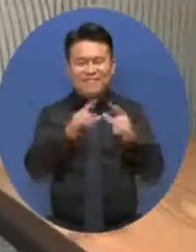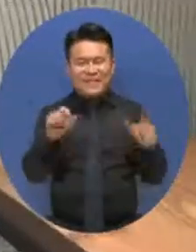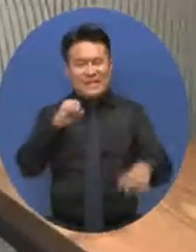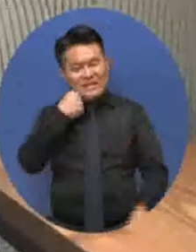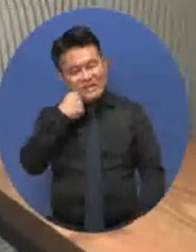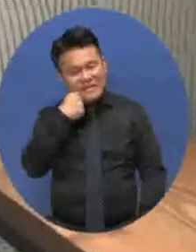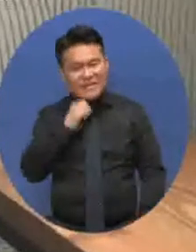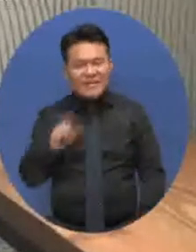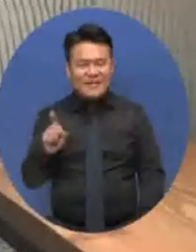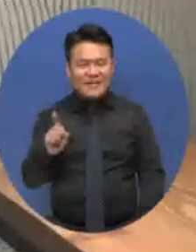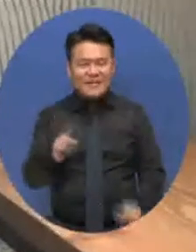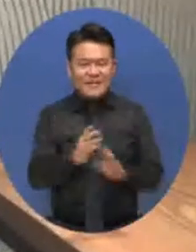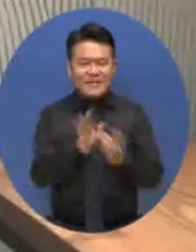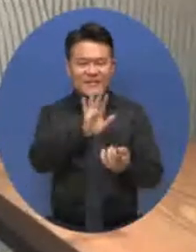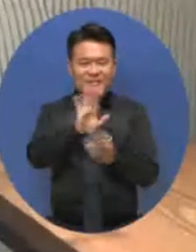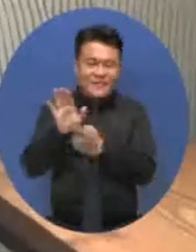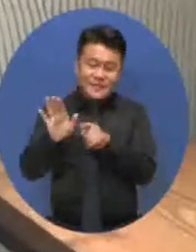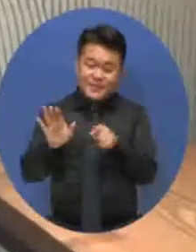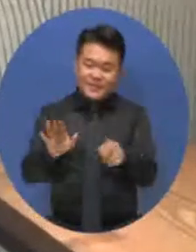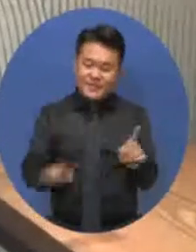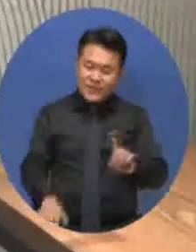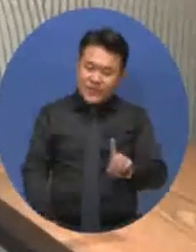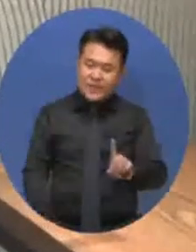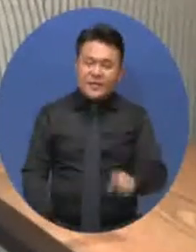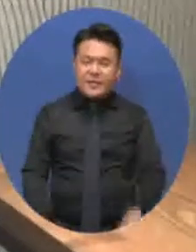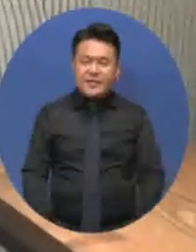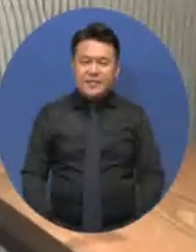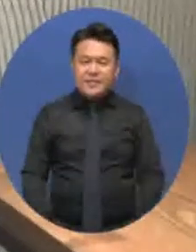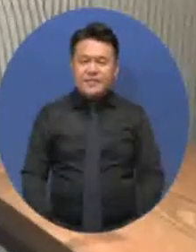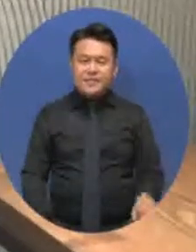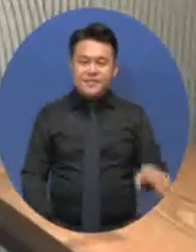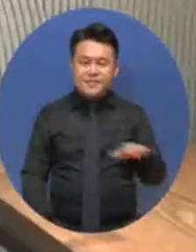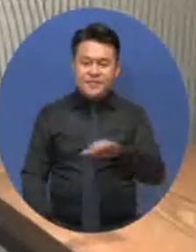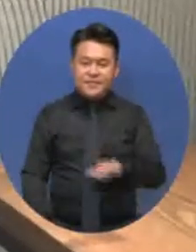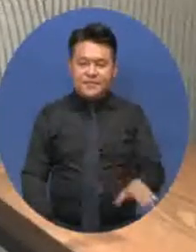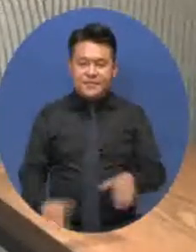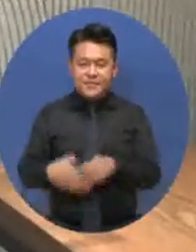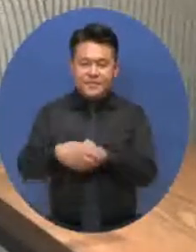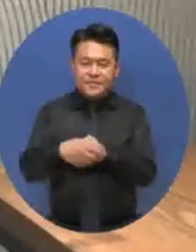하기 어려워서 도서전으로 했던 것들은 저희가